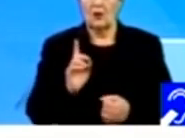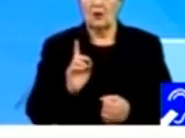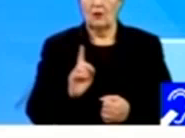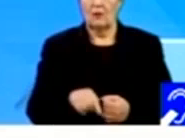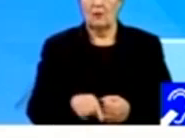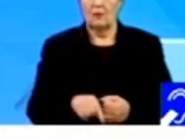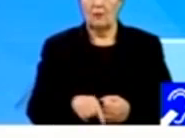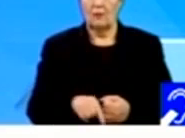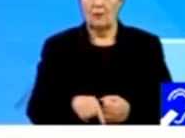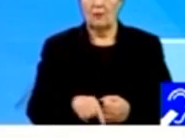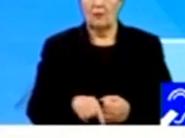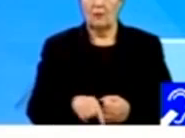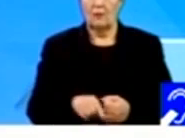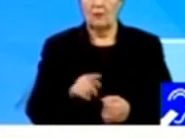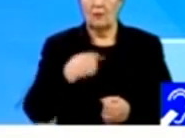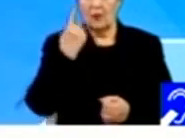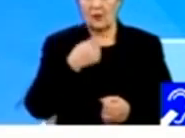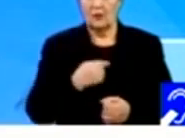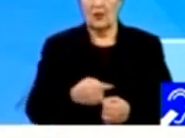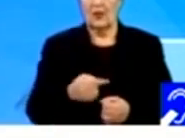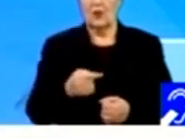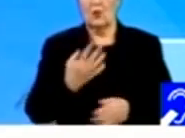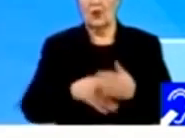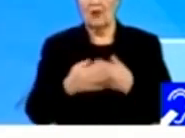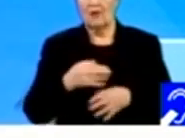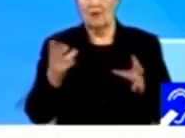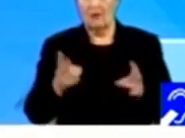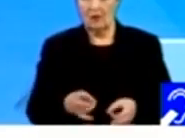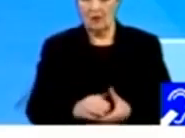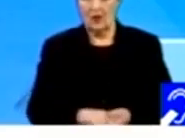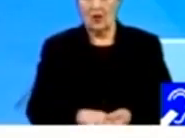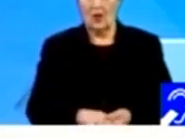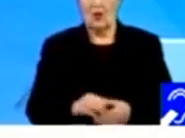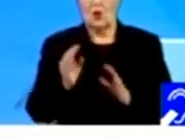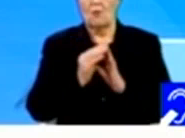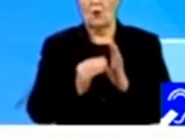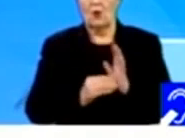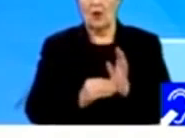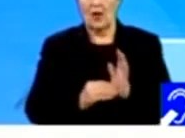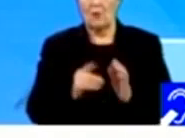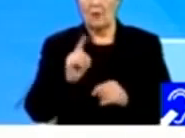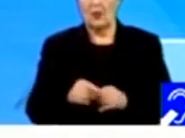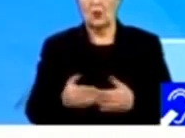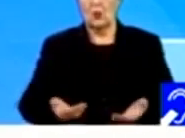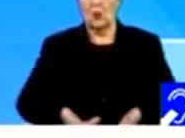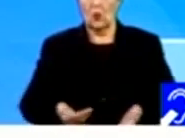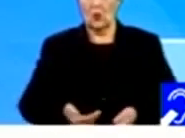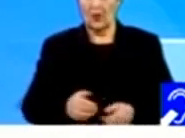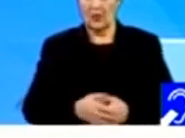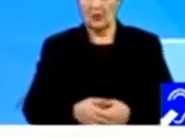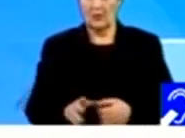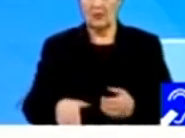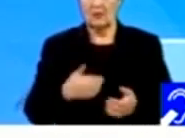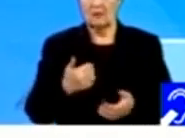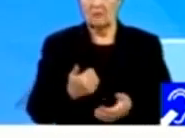nemijlocit persoanele în etate, persoanele cu nevoi speciale. Programele pentru tineri, începând cu locuințe și oportunități